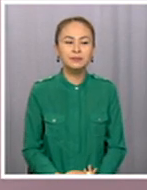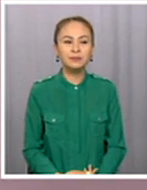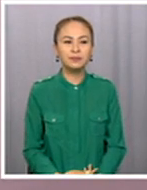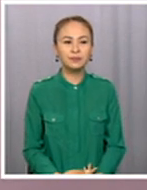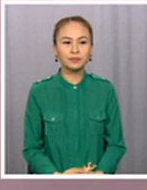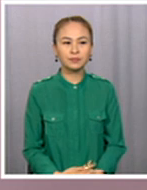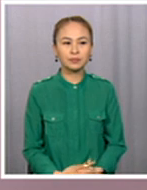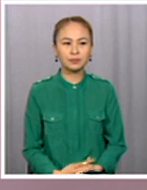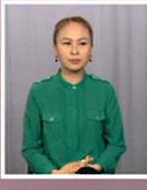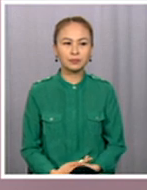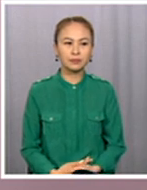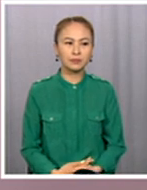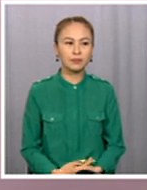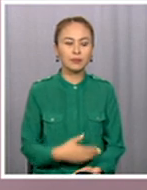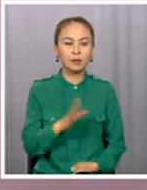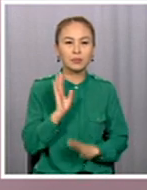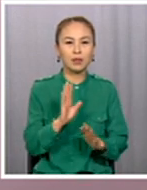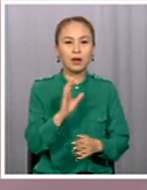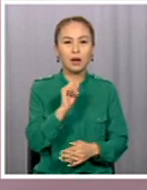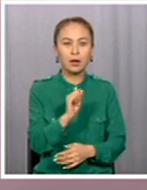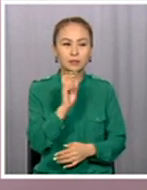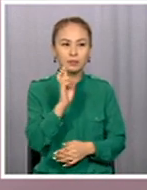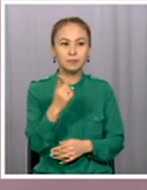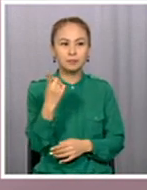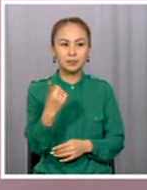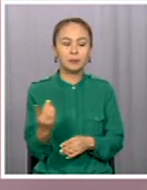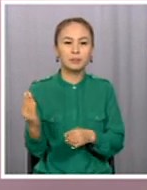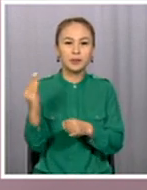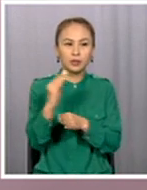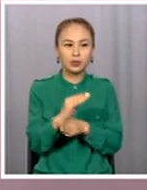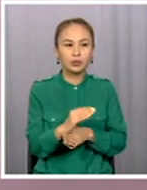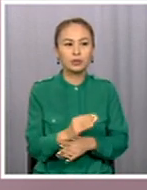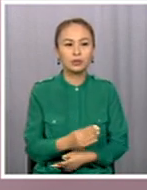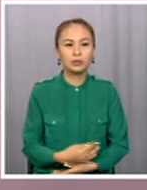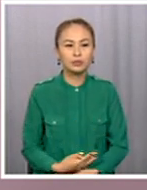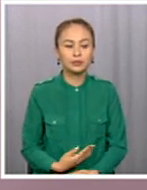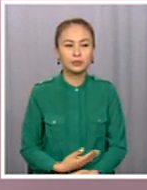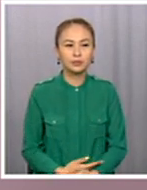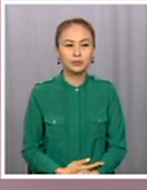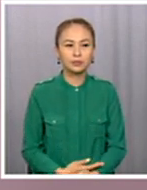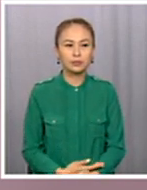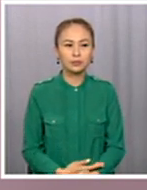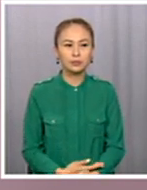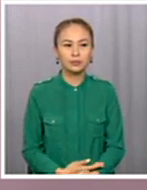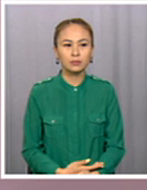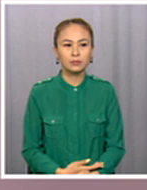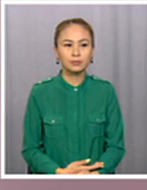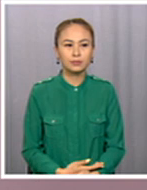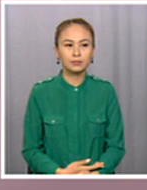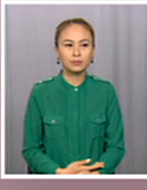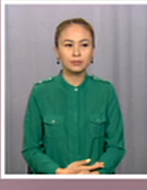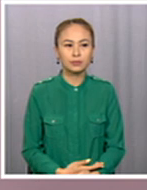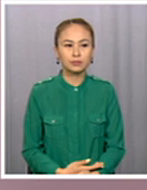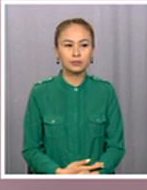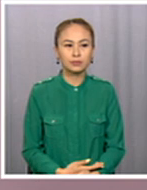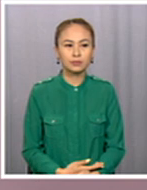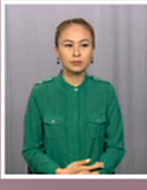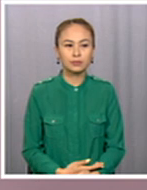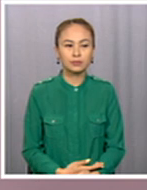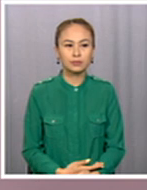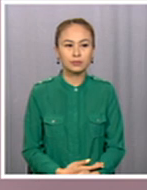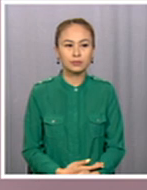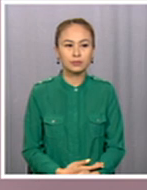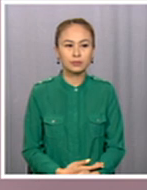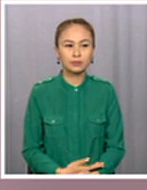Бірақ АД қабырғасынан 1 метрге ұзын екен. Олай болса, АД қабырғасын табу үшін